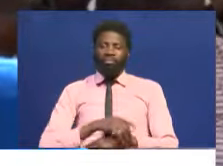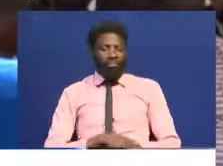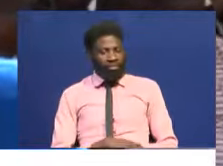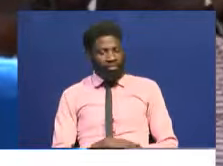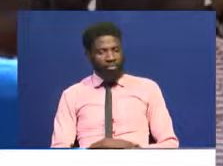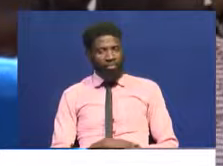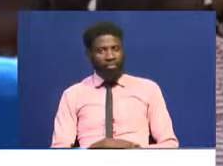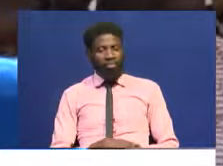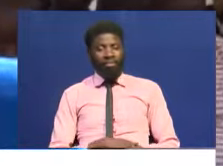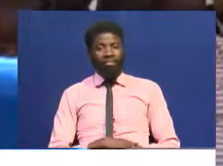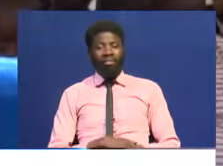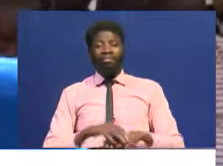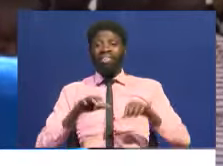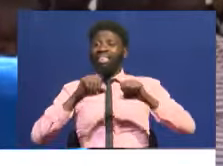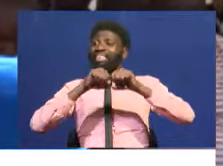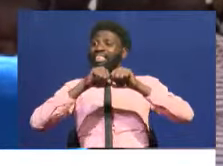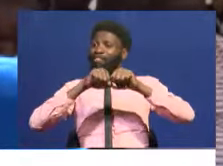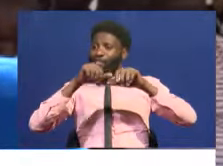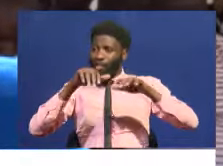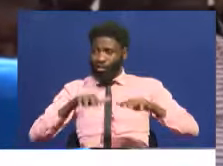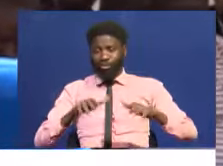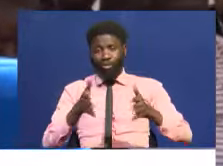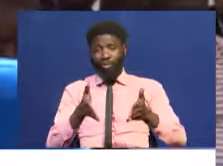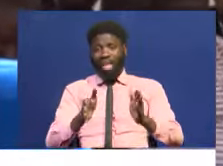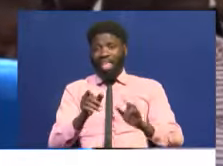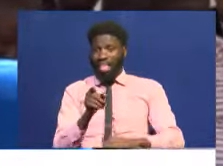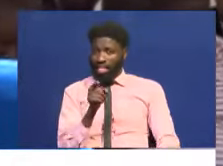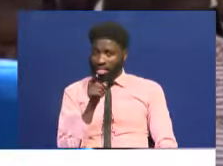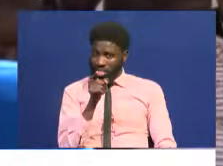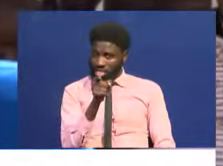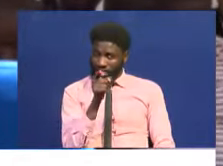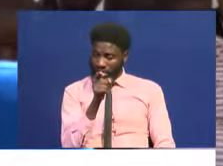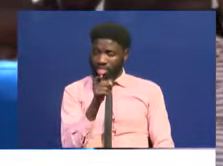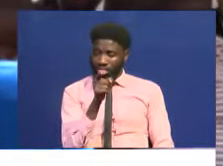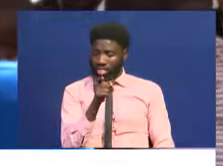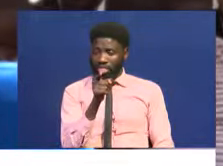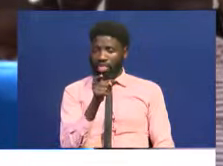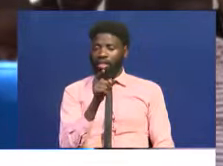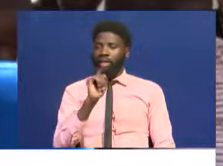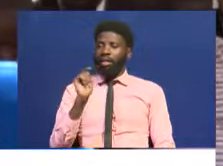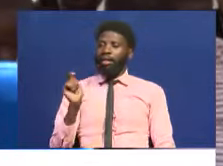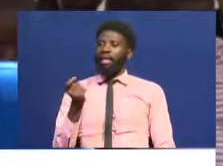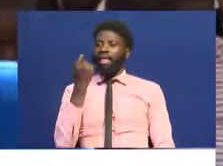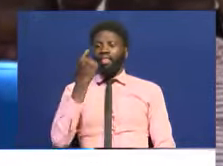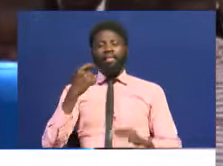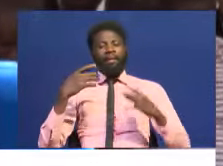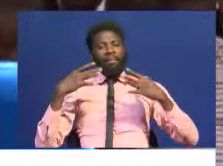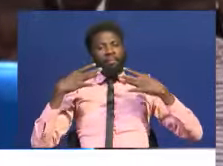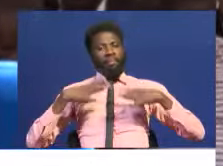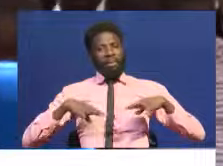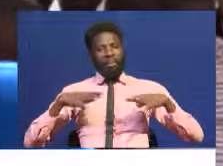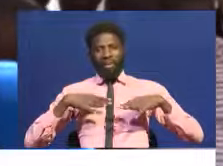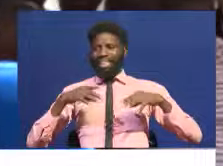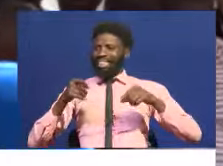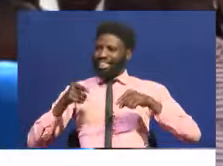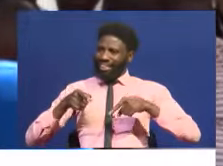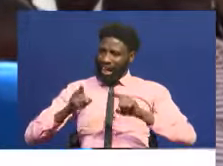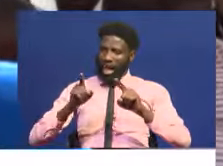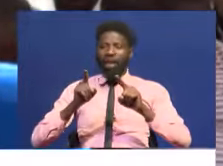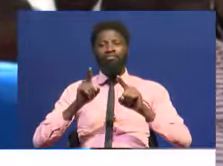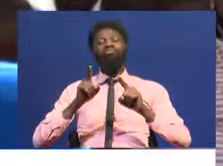remains the transformation that Kenyans placed when they gave unto themselves the